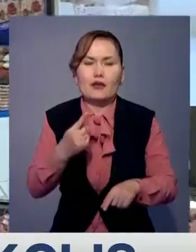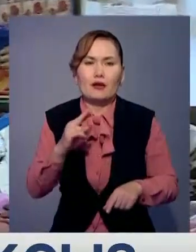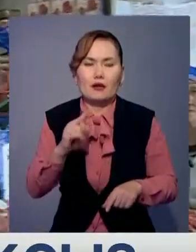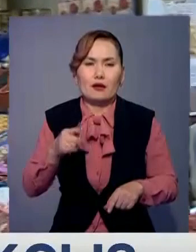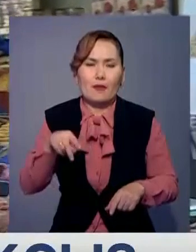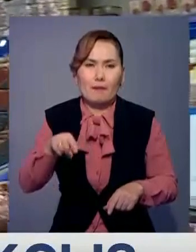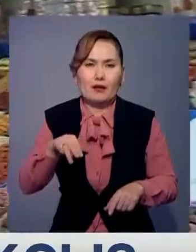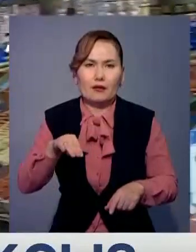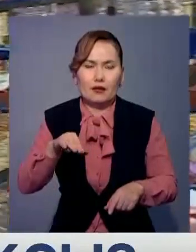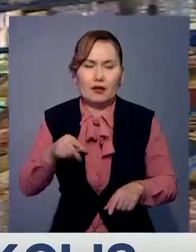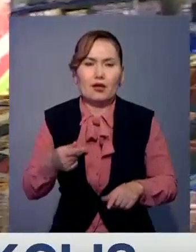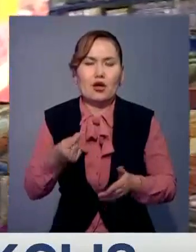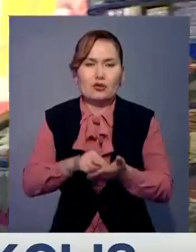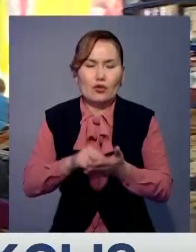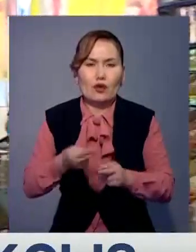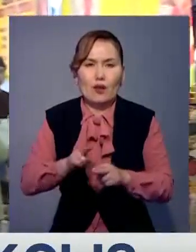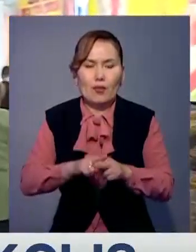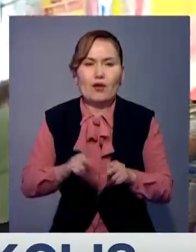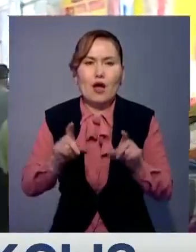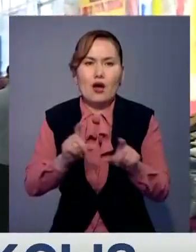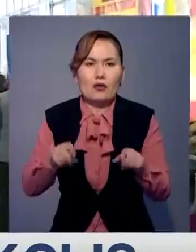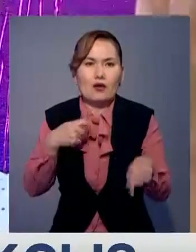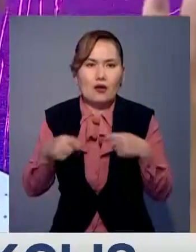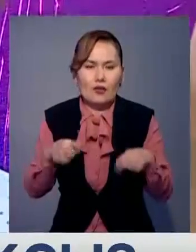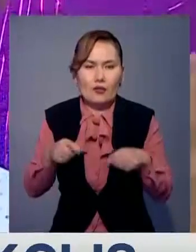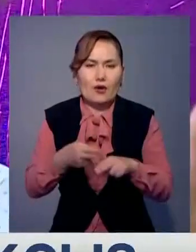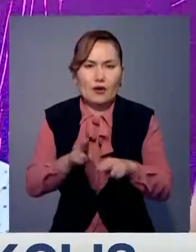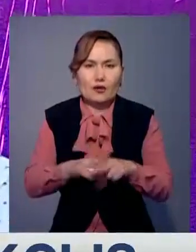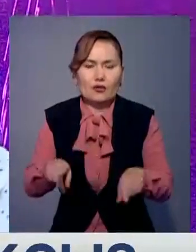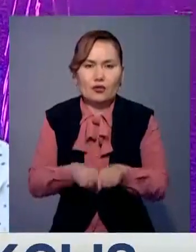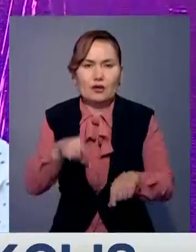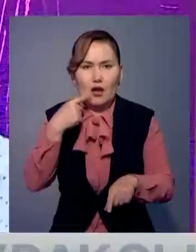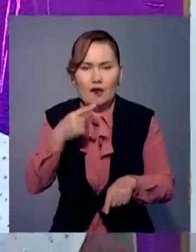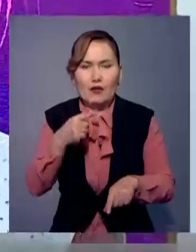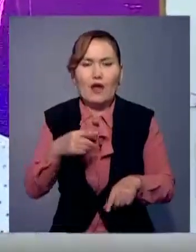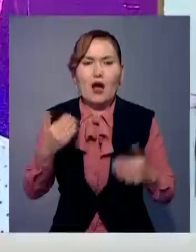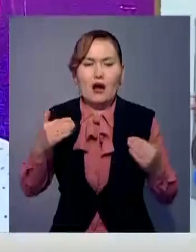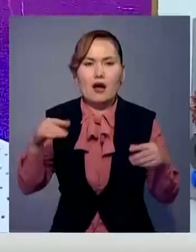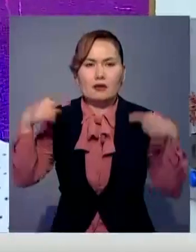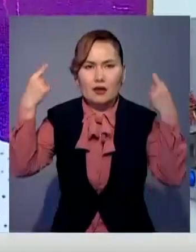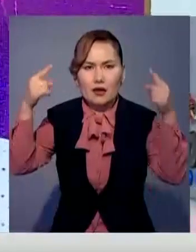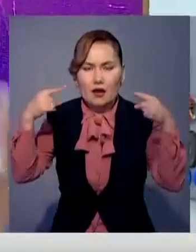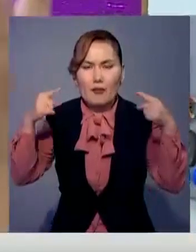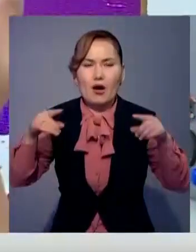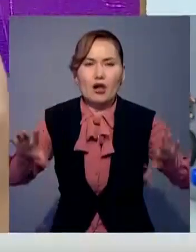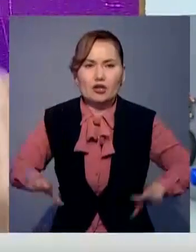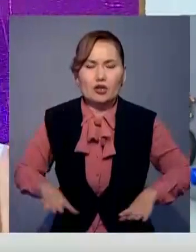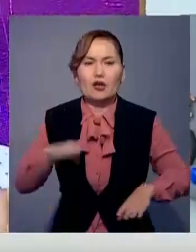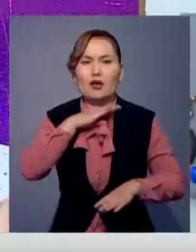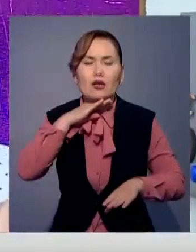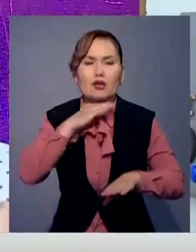қарапайым тұрғындар ғана емес, сатушылардың өздері де сезініп отыр. Базарда мал қымбат. Мал қымбат болған күн